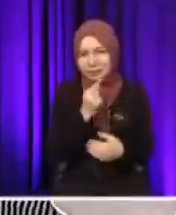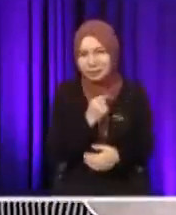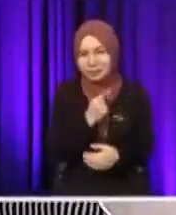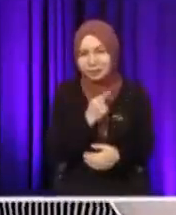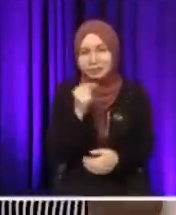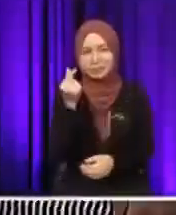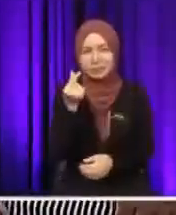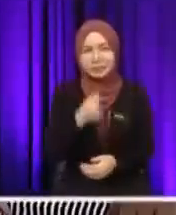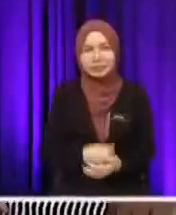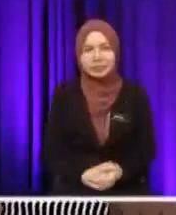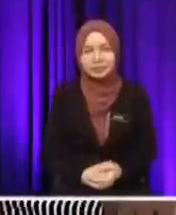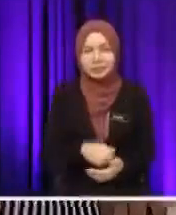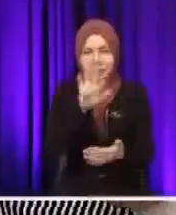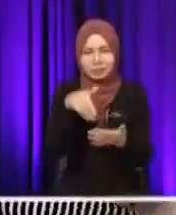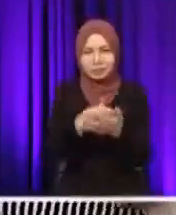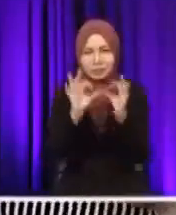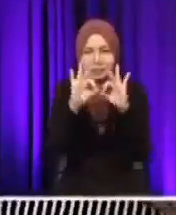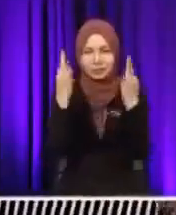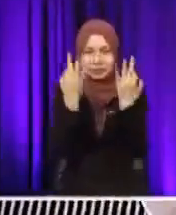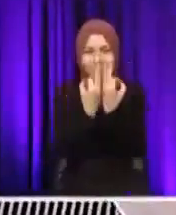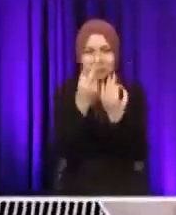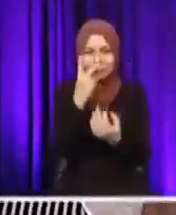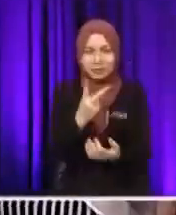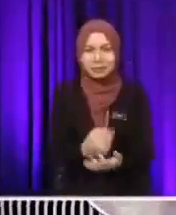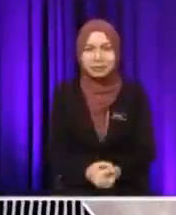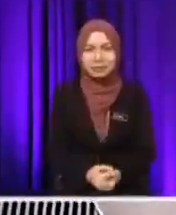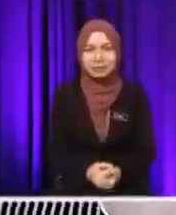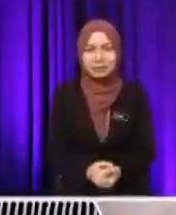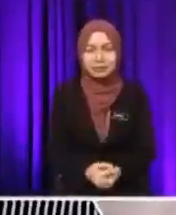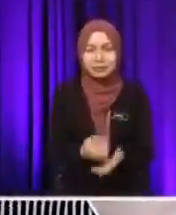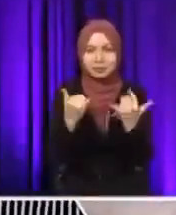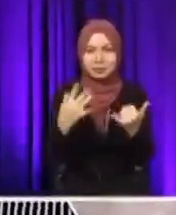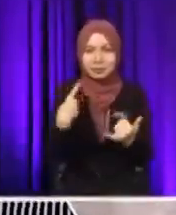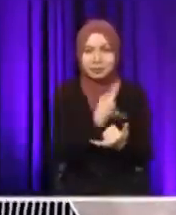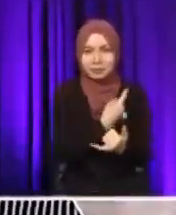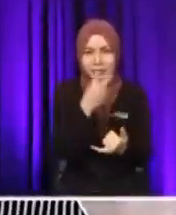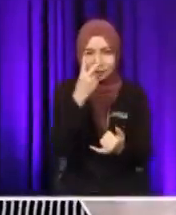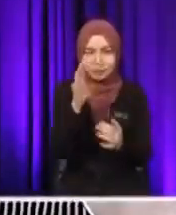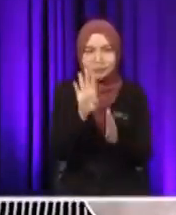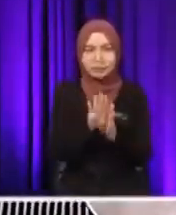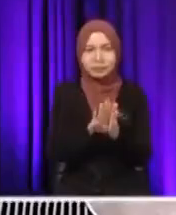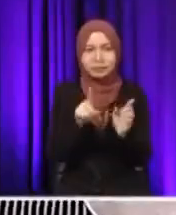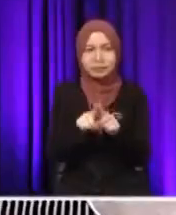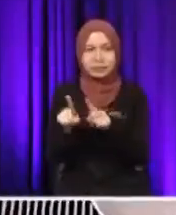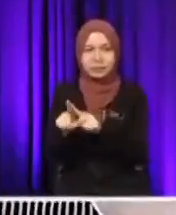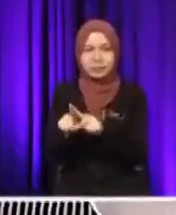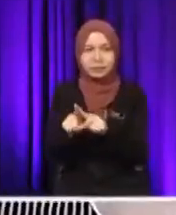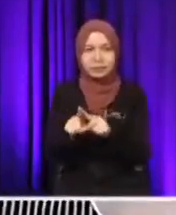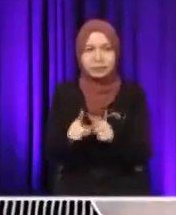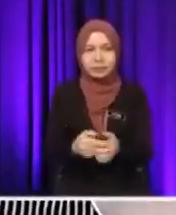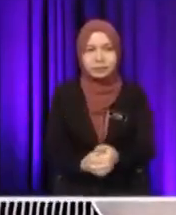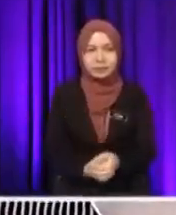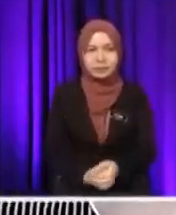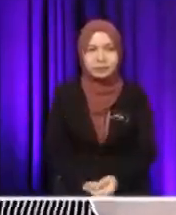family tengok. Oh, semua family tengok. Okey, hi family. Okey. So sekarang kita buat bersama-sama. Okey. Okay, saya nampak ni dia ada 3 apron ni. Yes. Abang Chris ada